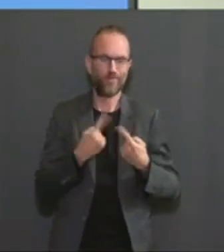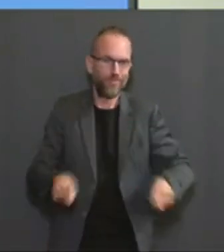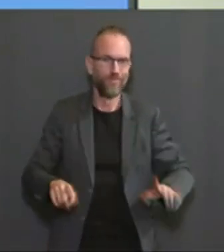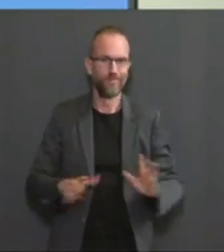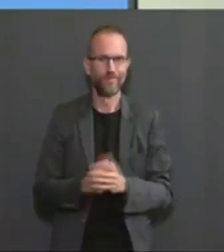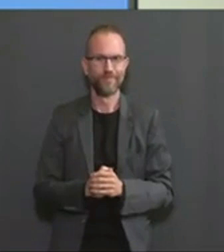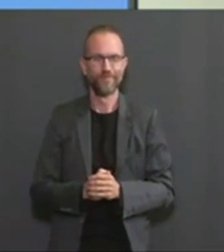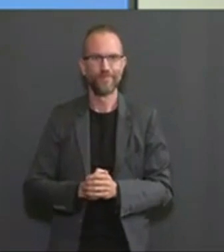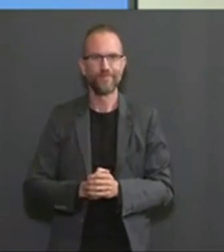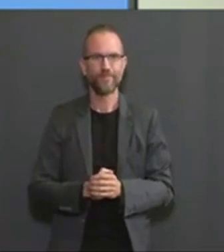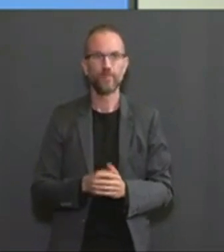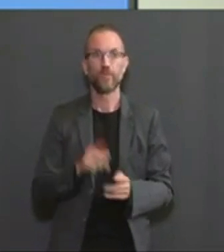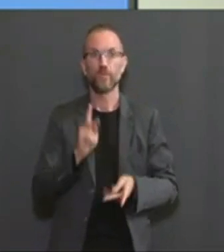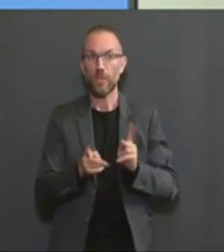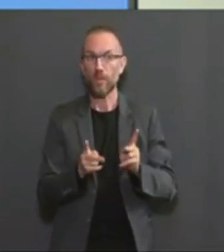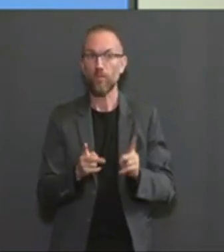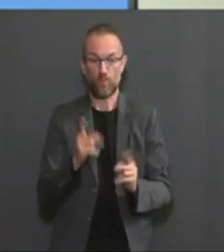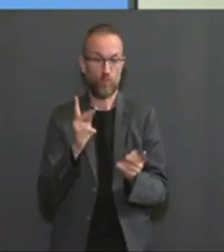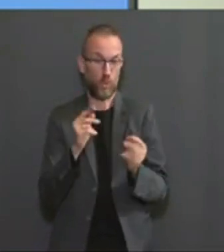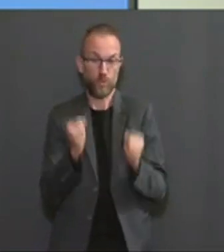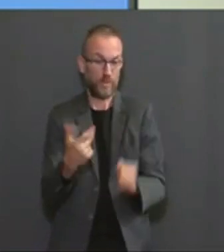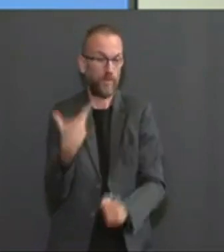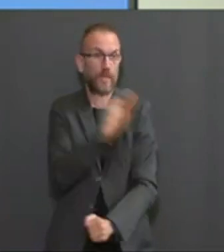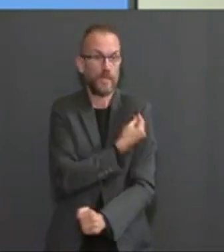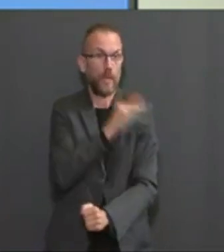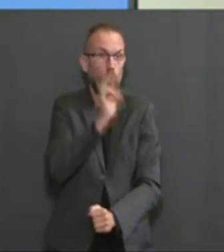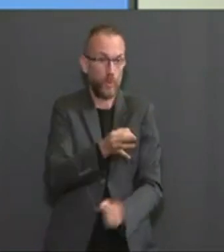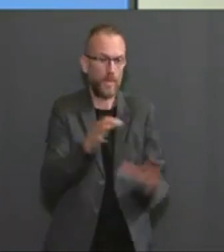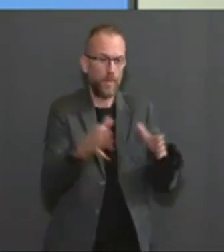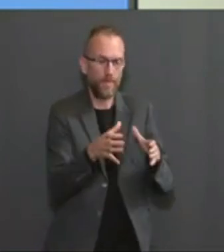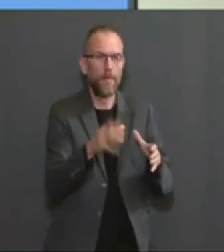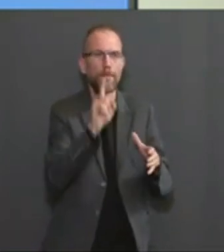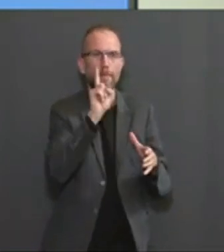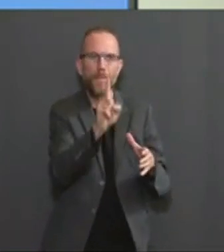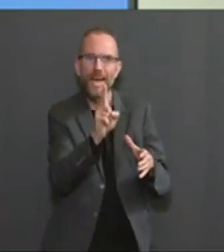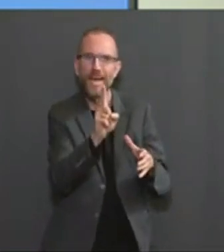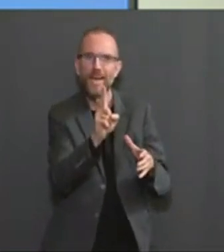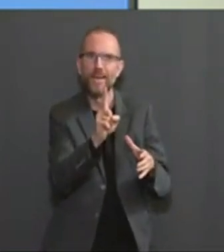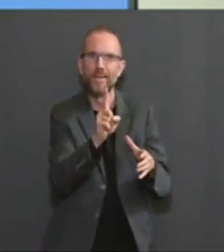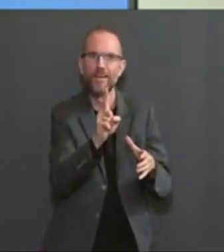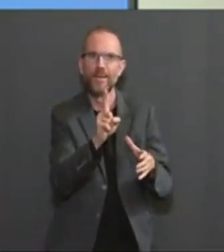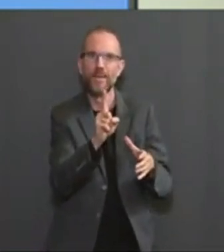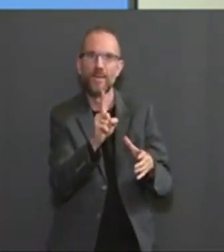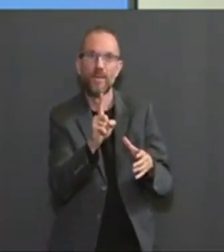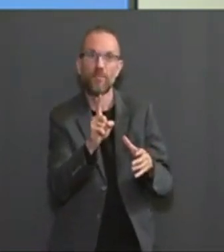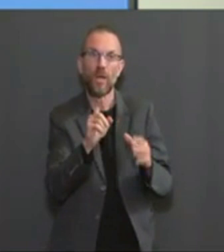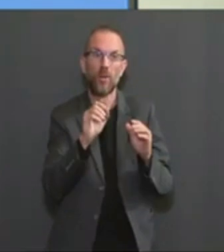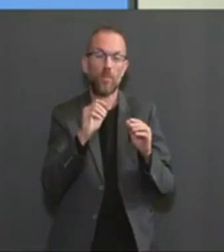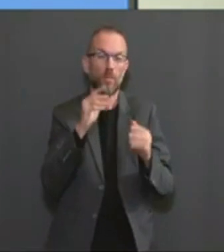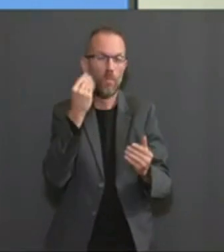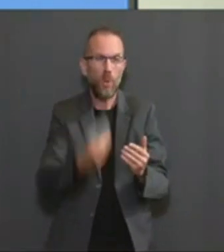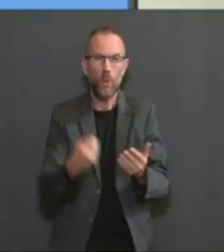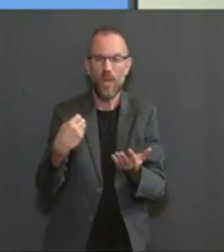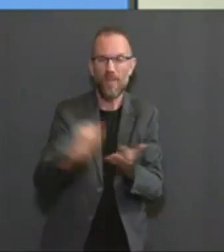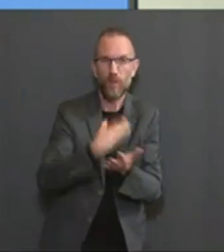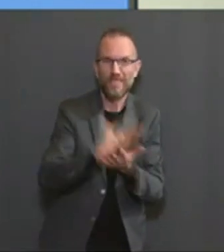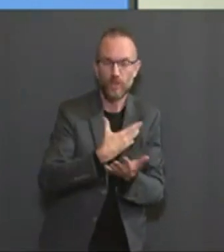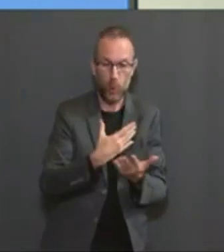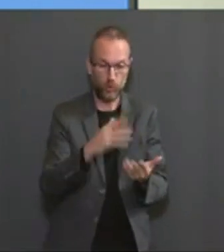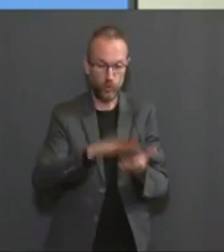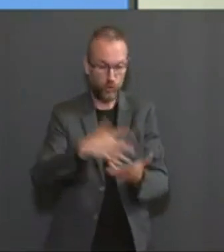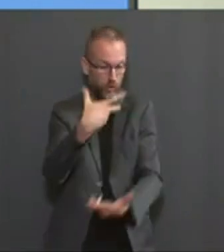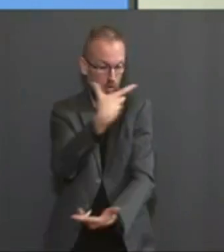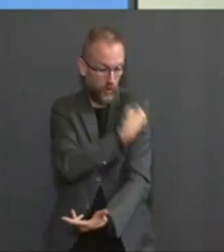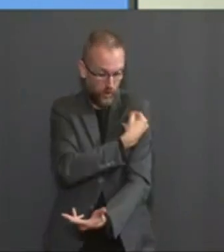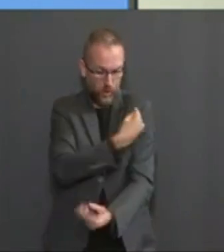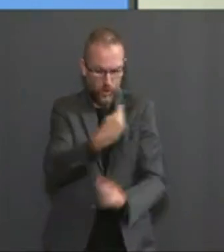potentiellement être vaccinées, mais par contre, pour elles, nous aurons très peu de données sur l'impact du vaccin, puisqu'elles ne font pas partie des